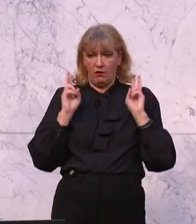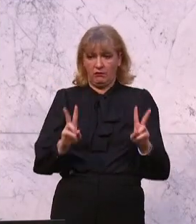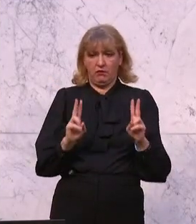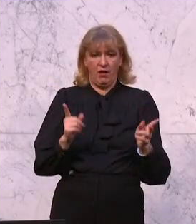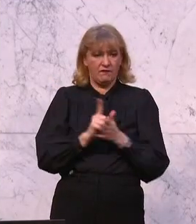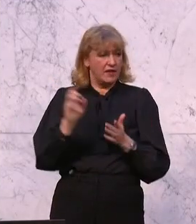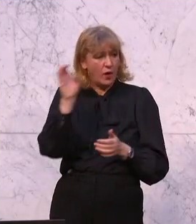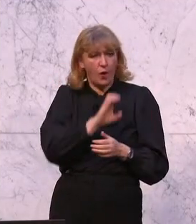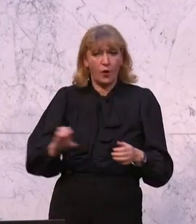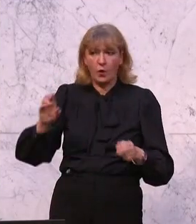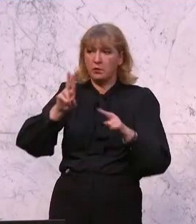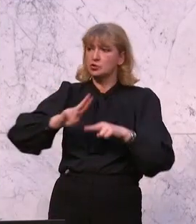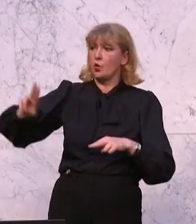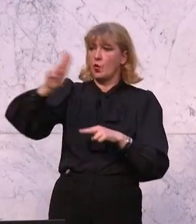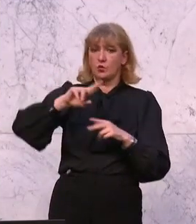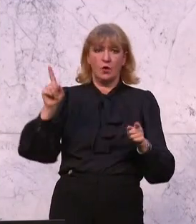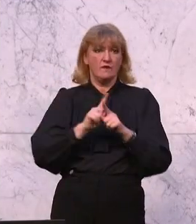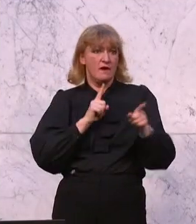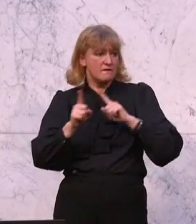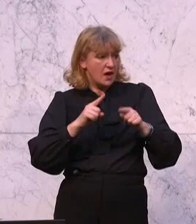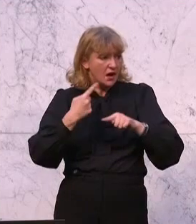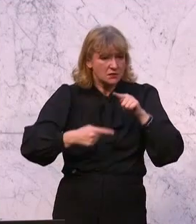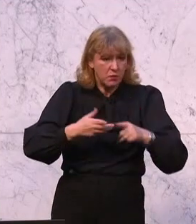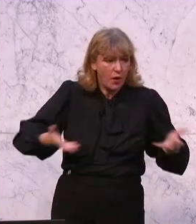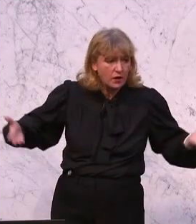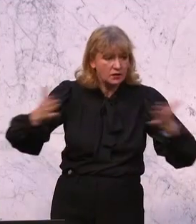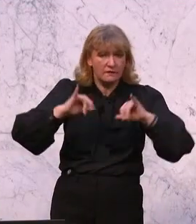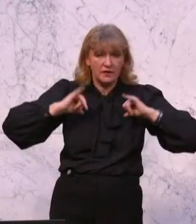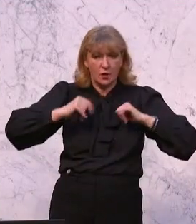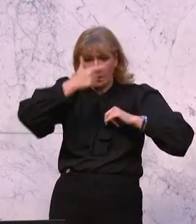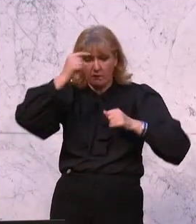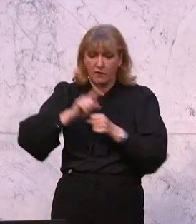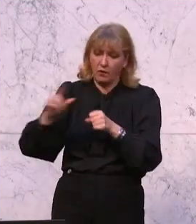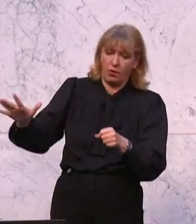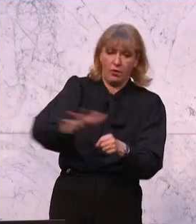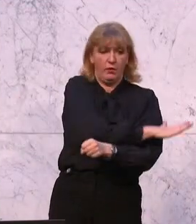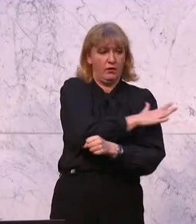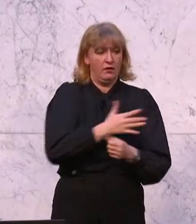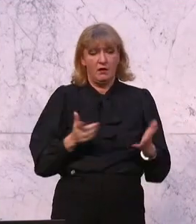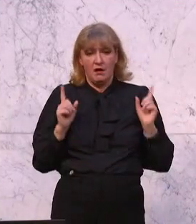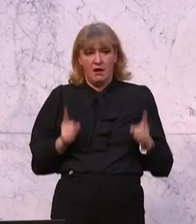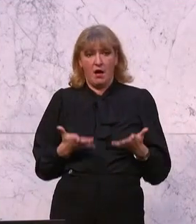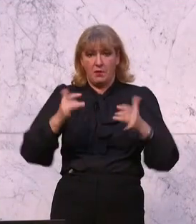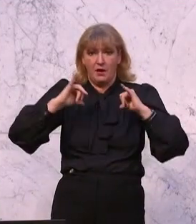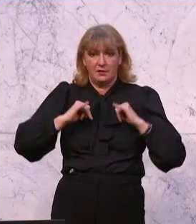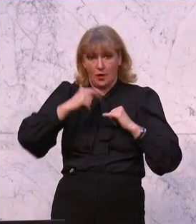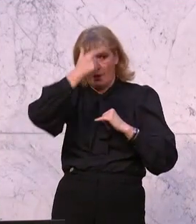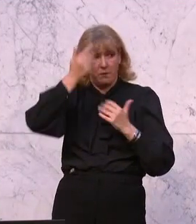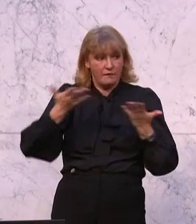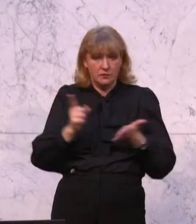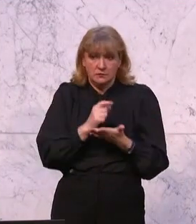die Europäische Union die Verkehrspolitik so über die Tiroler Bevölkerung drüber fährt. Aber das kennt die Tiroler Bevölkerung